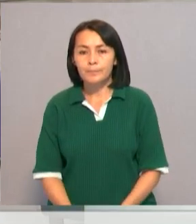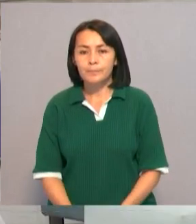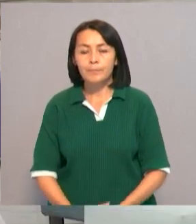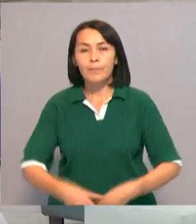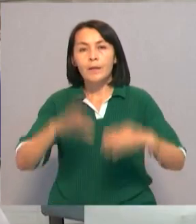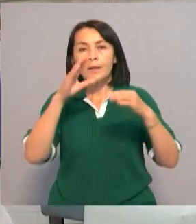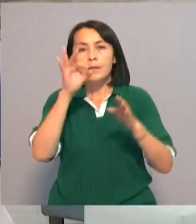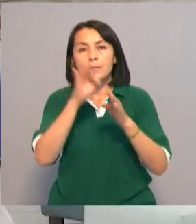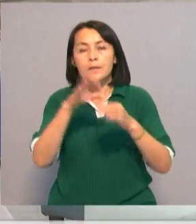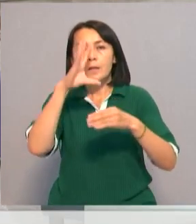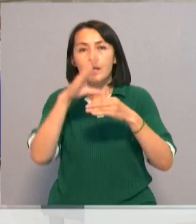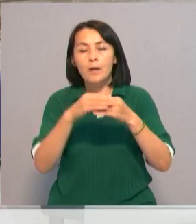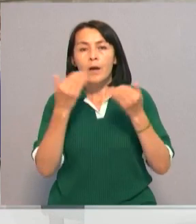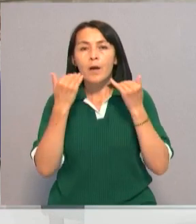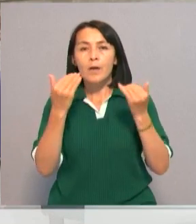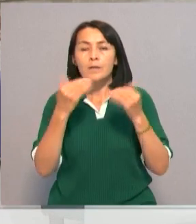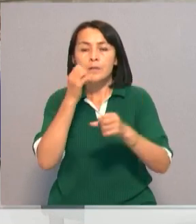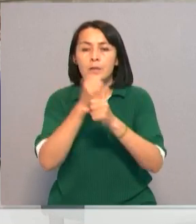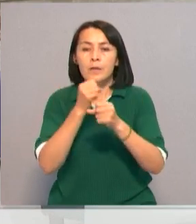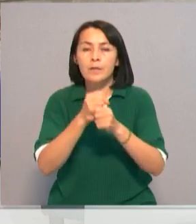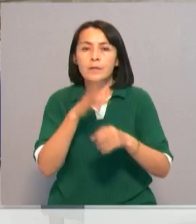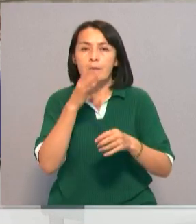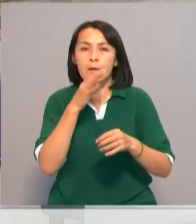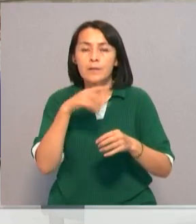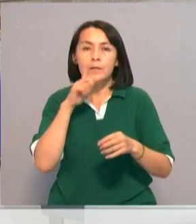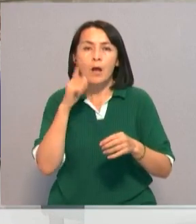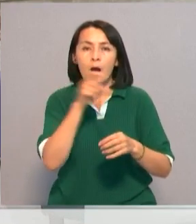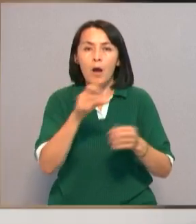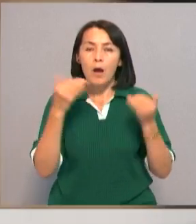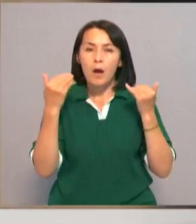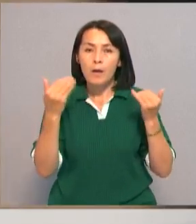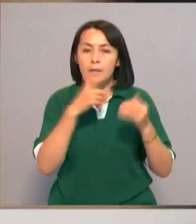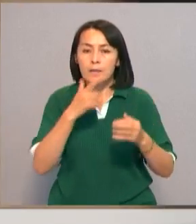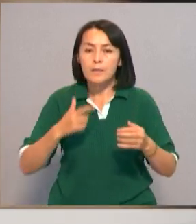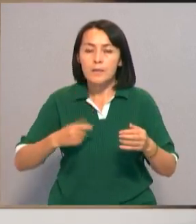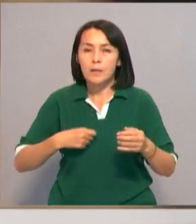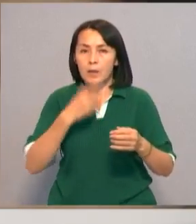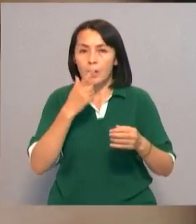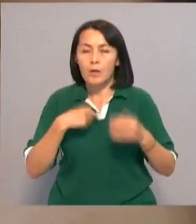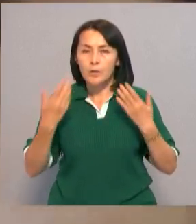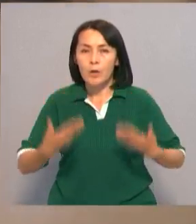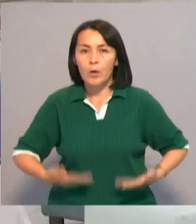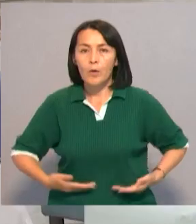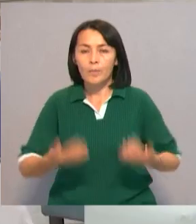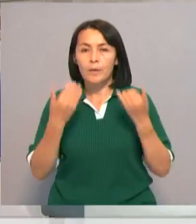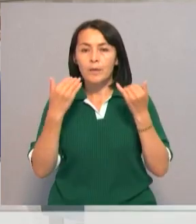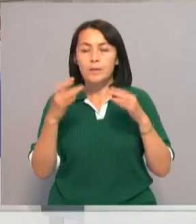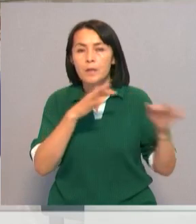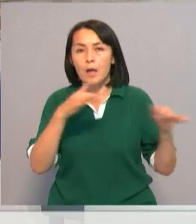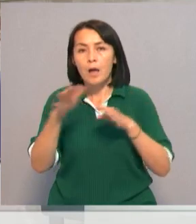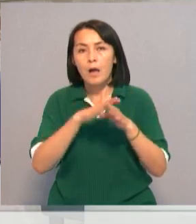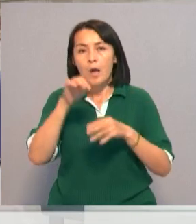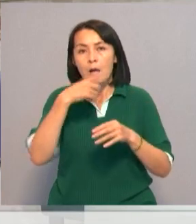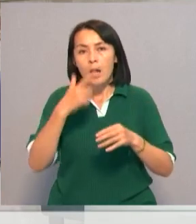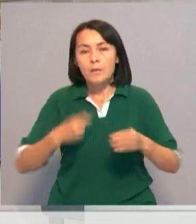Цель вечера психопоэзии – эффективно использовать время молодежи и отвлечь солдатов от военного быта. Мероприятие проведено